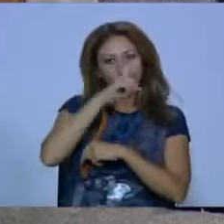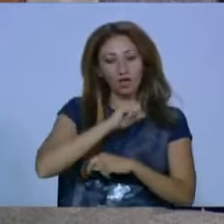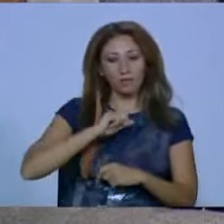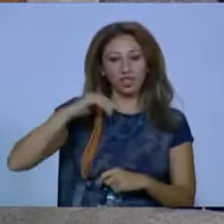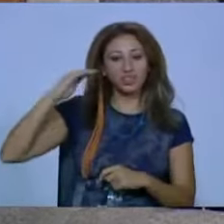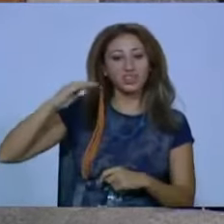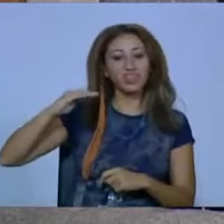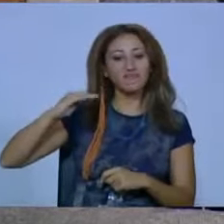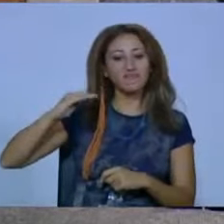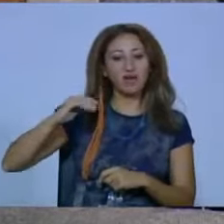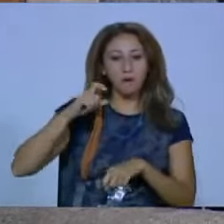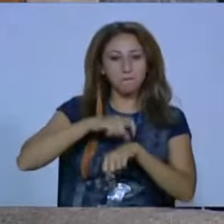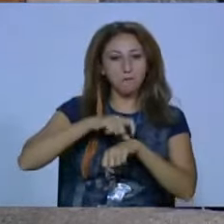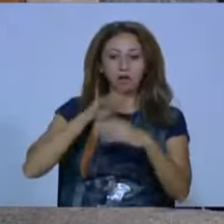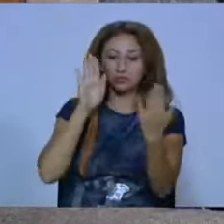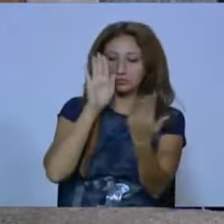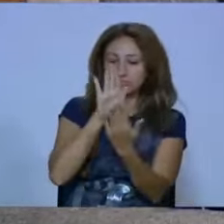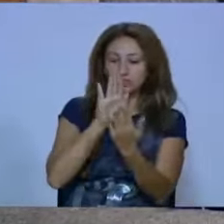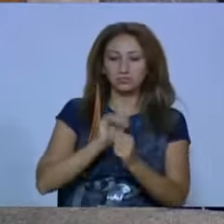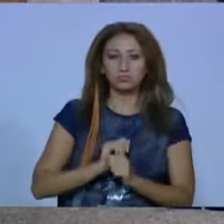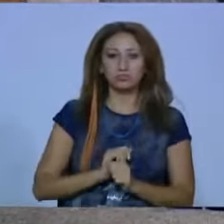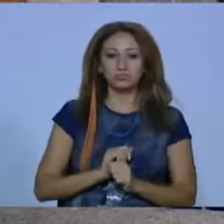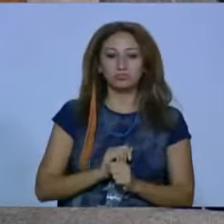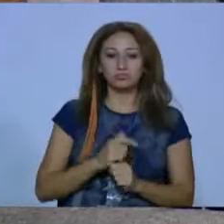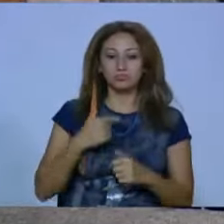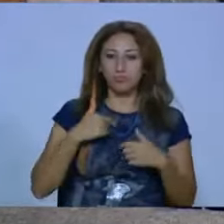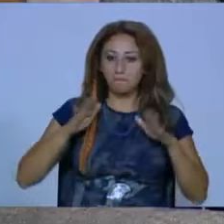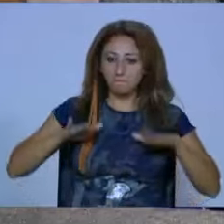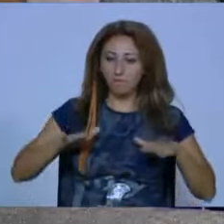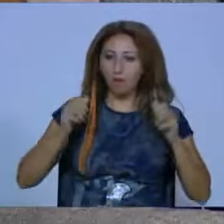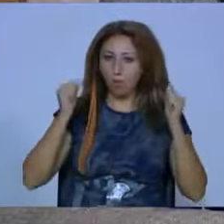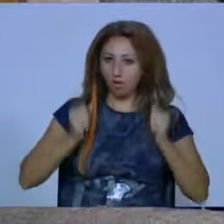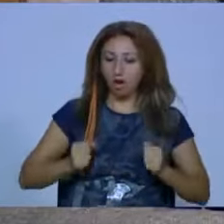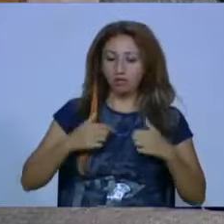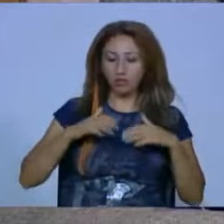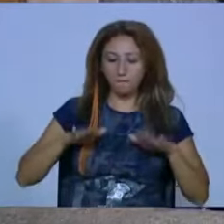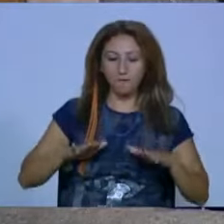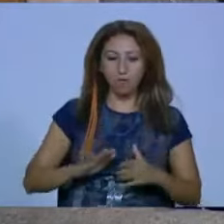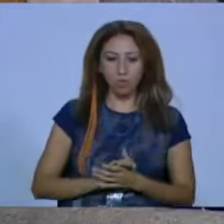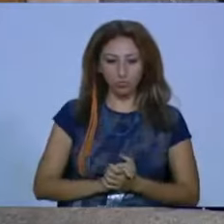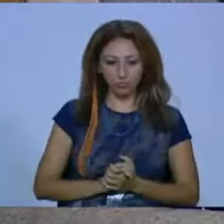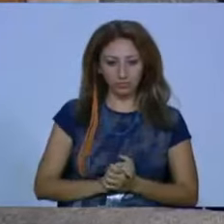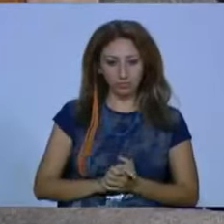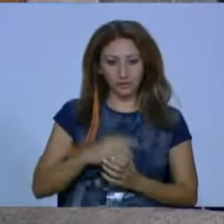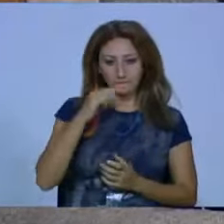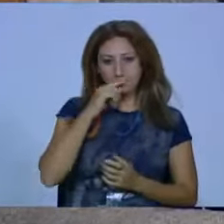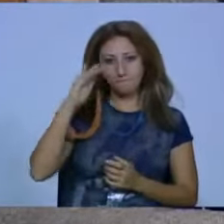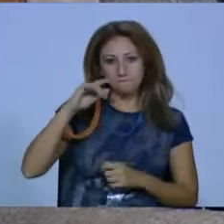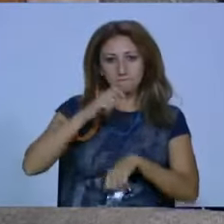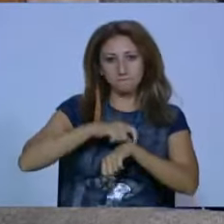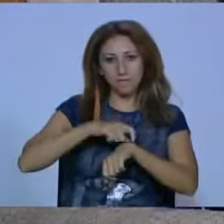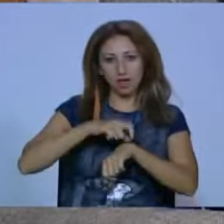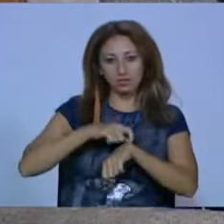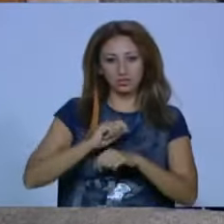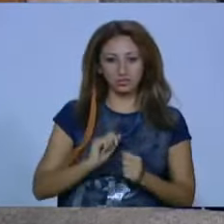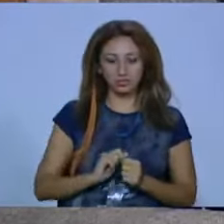قدرت تهزم المرض وتثبت ان الإرادة ممكن تصنع المستحيل. طفلة مريضة